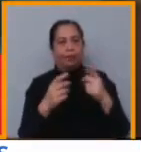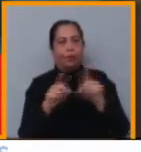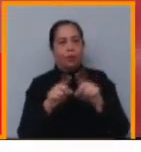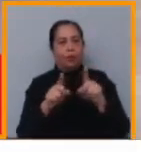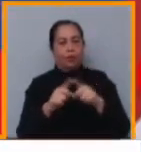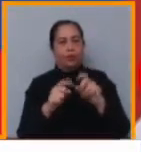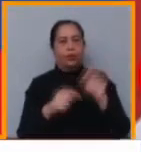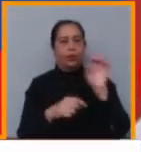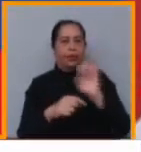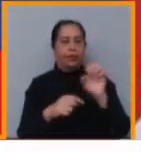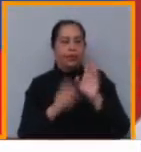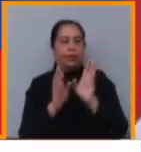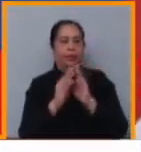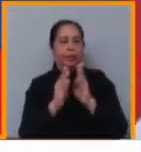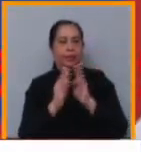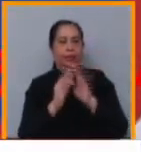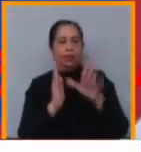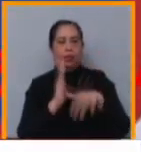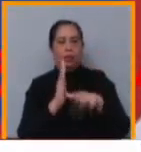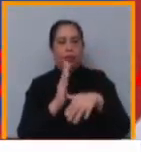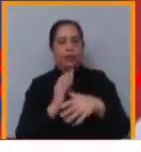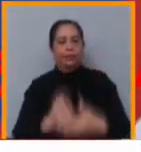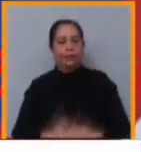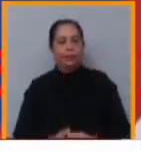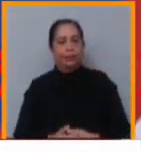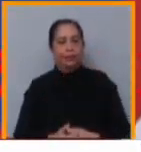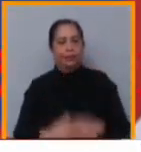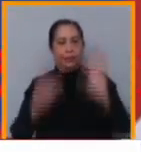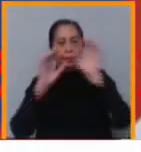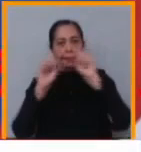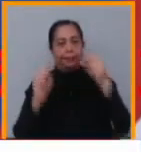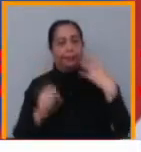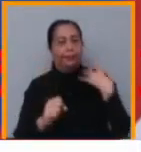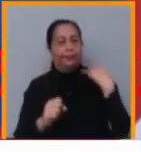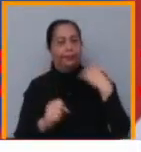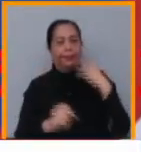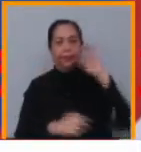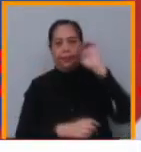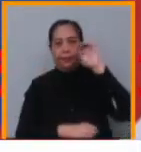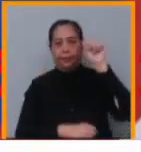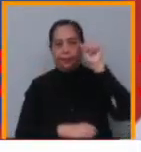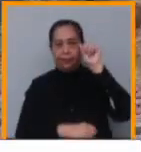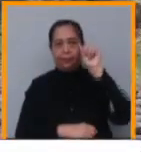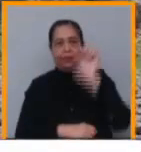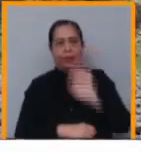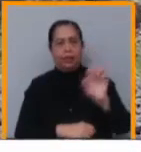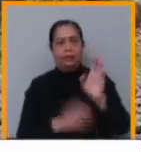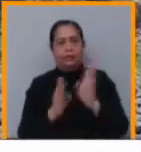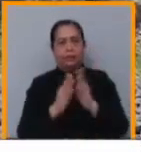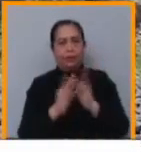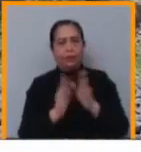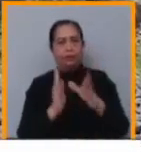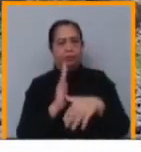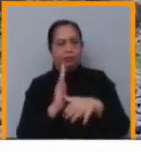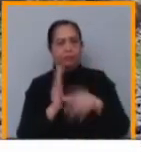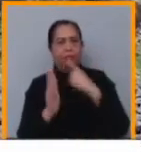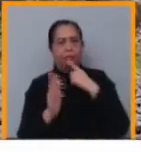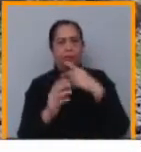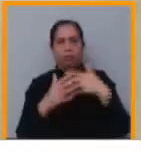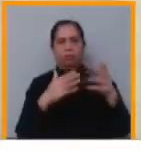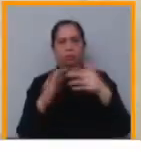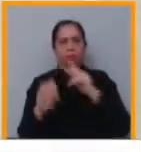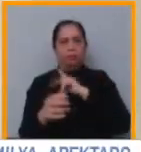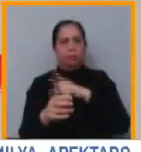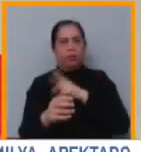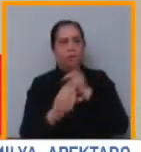COMELEC. Si Presidential Candidate Ernie Abella nasa e-forum kung saan sinabi niyang hindi man daw siya personal na sumasang-ayon sa